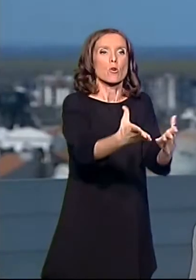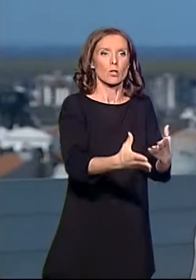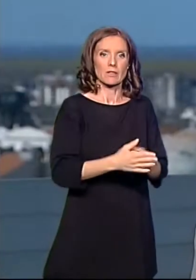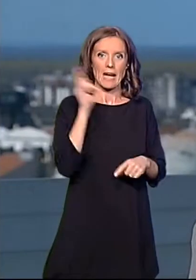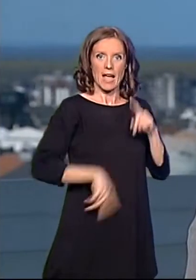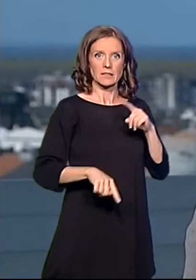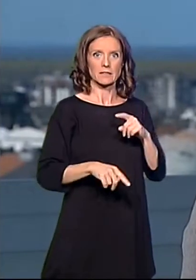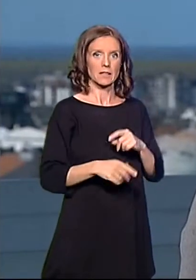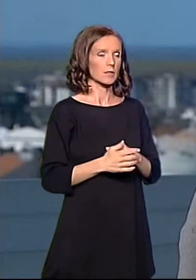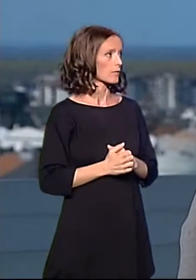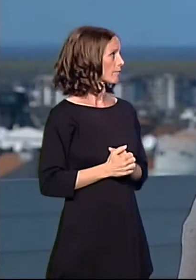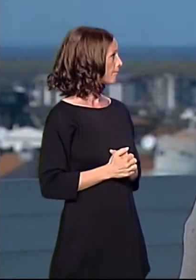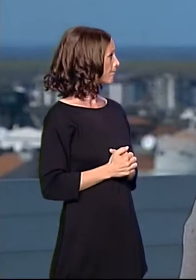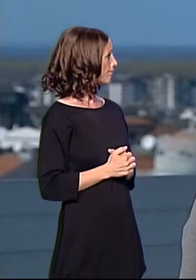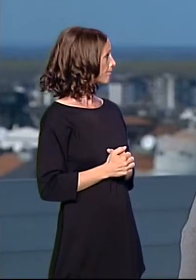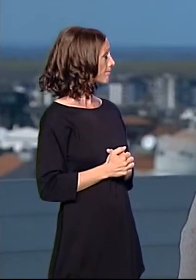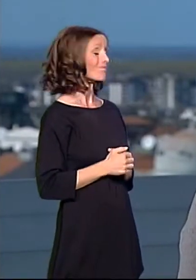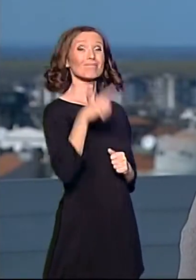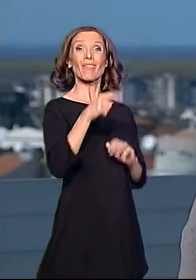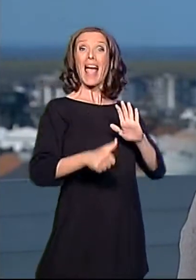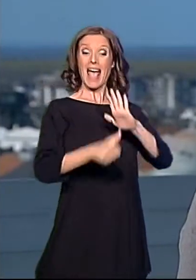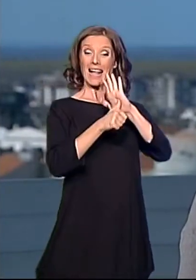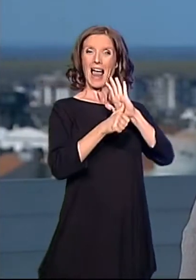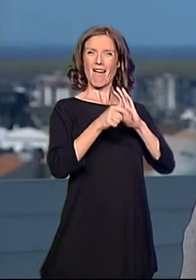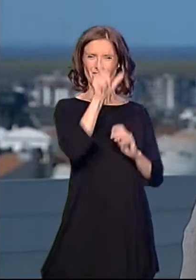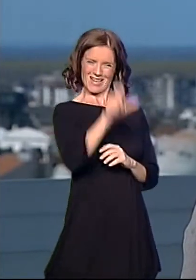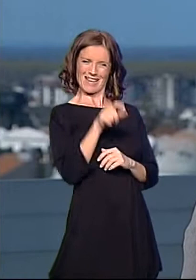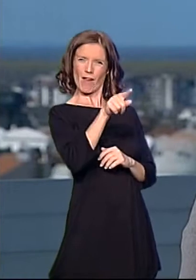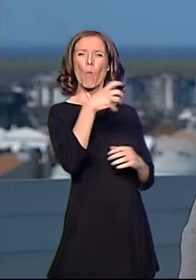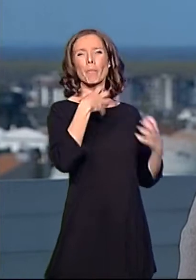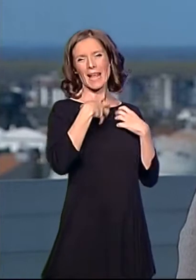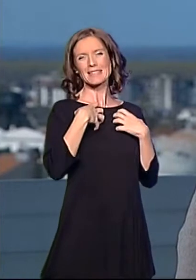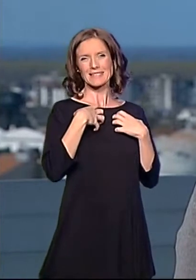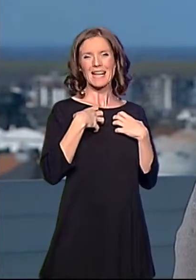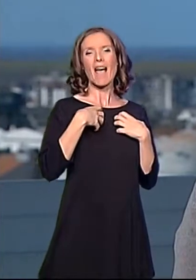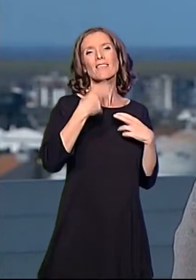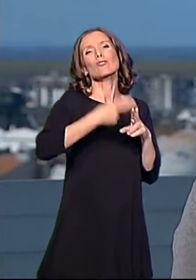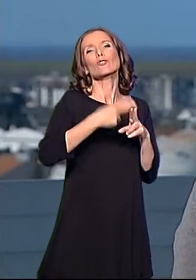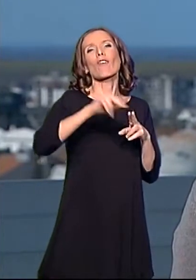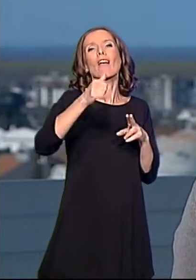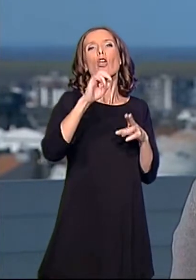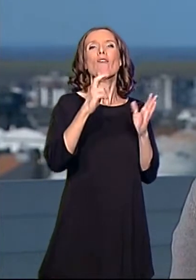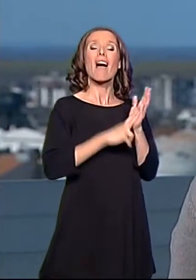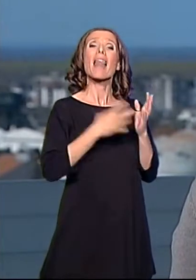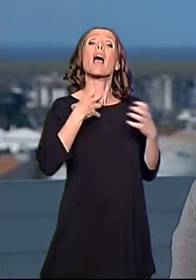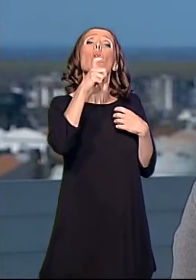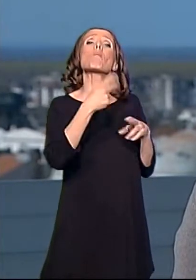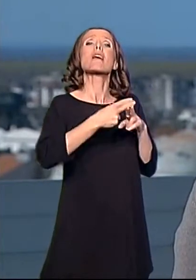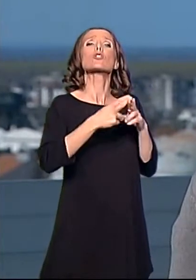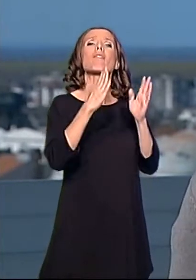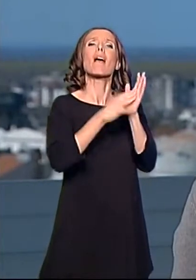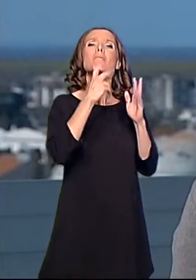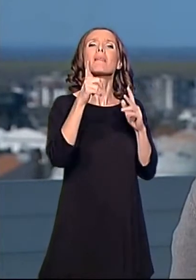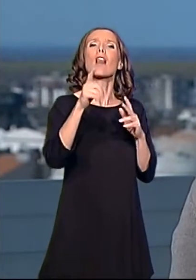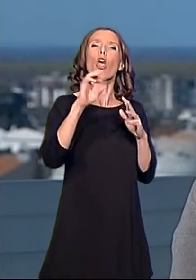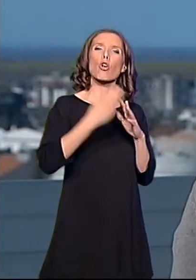Glavni junak i u predstavi i u priči jeste Jovan. U predstavi igra Miloš Anđelković i to savršeno. Ja mislim da je